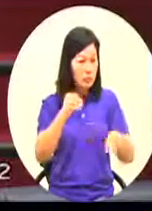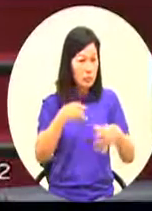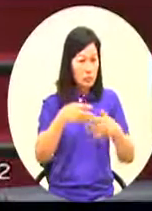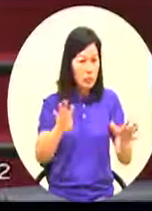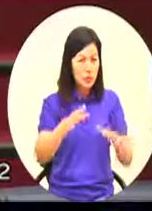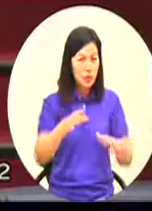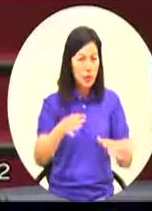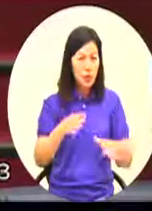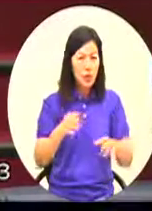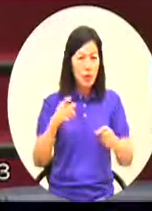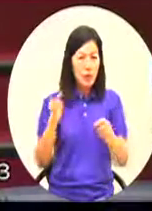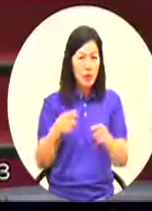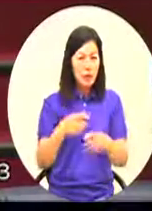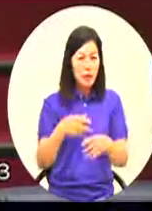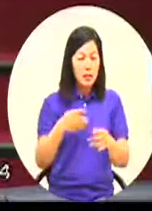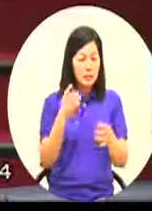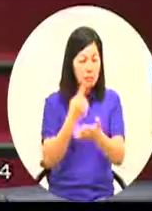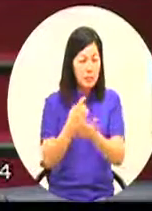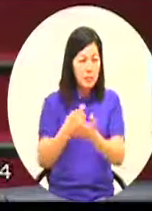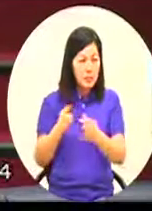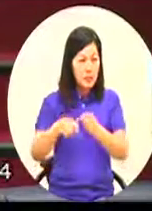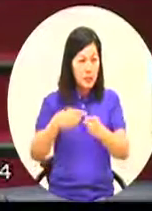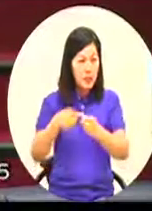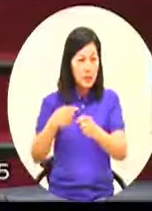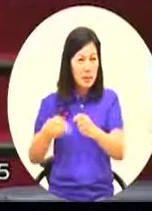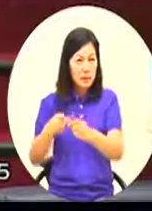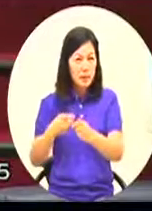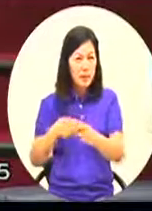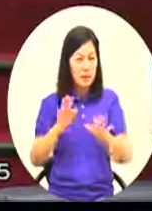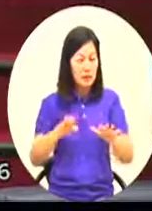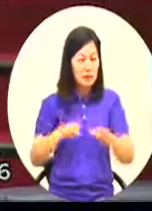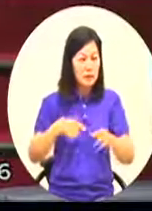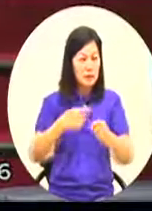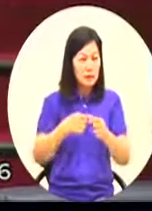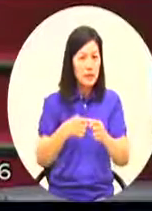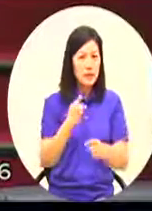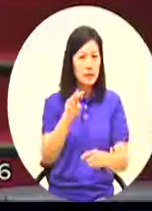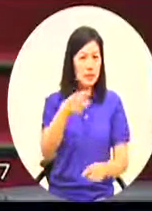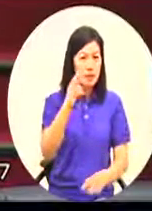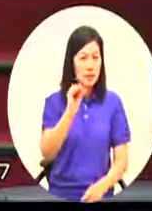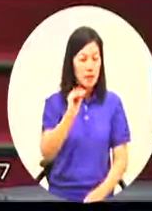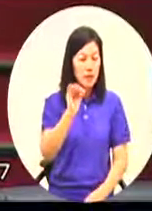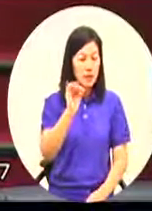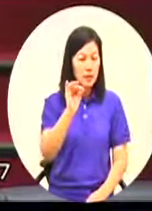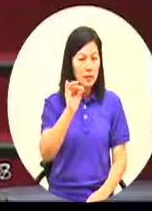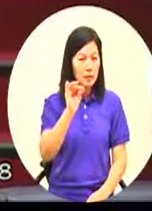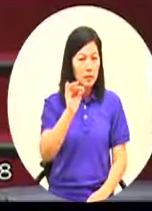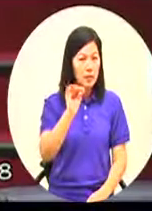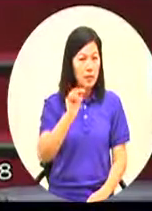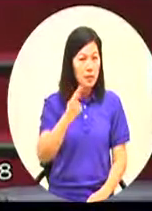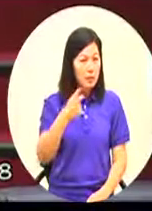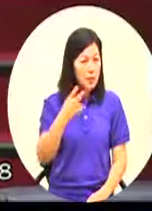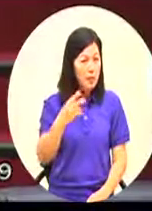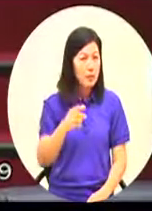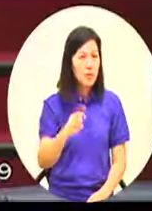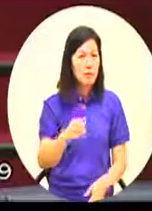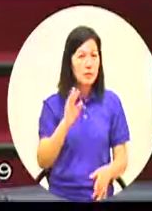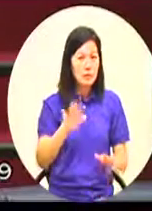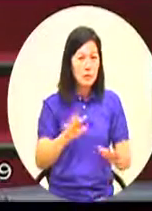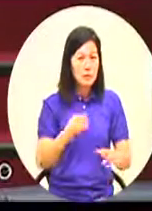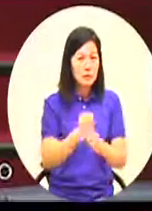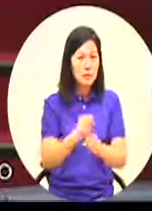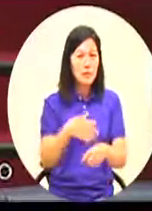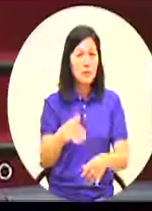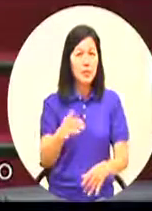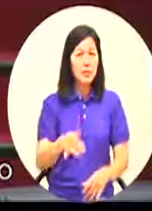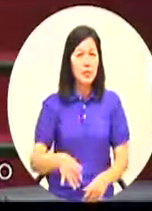大家都还是要到农会。好，今年编了200万，到现在也还没做。好，还有第二个